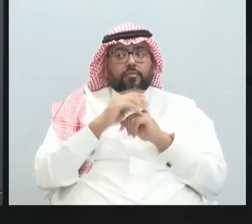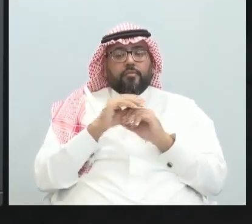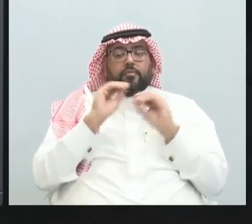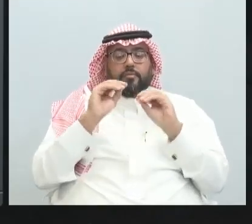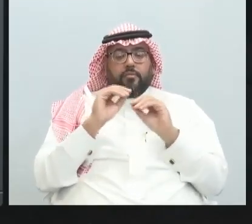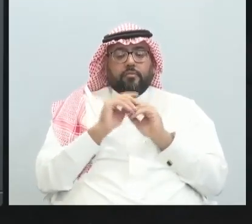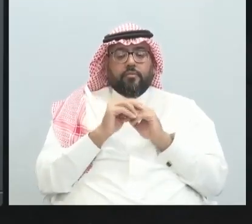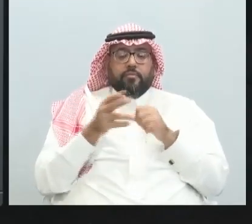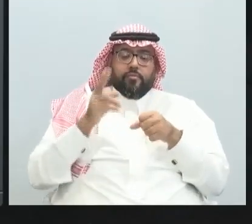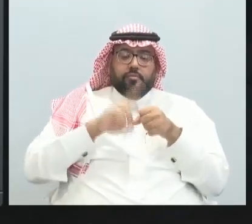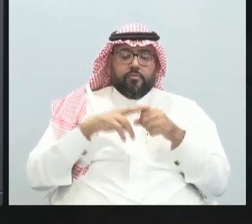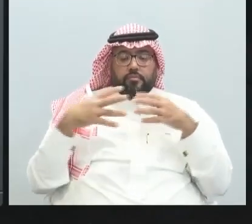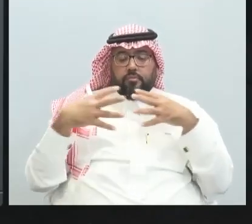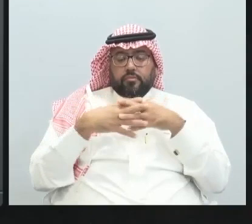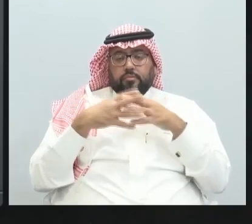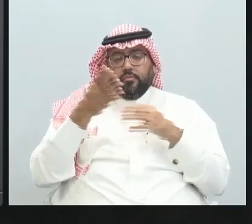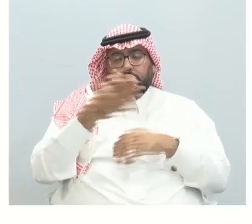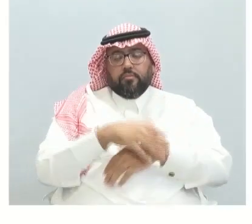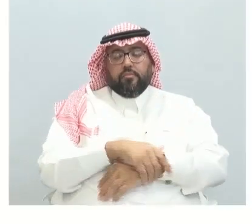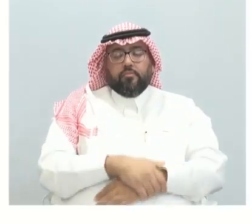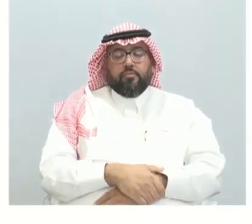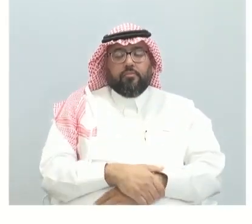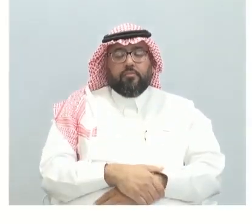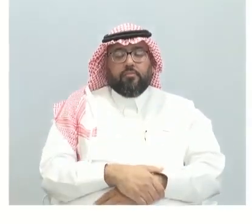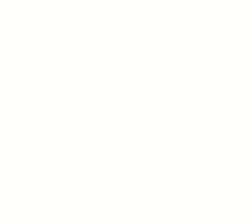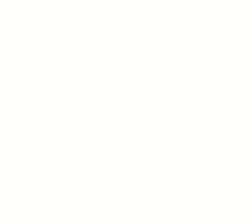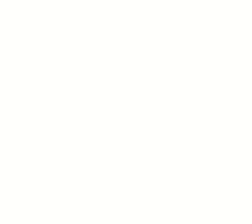تحلونها ونرجع نتشارك الحل سويا تفضل